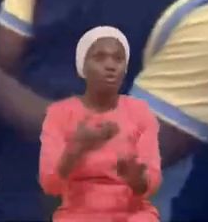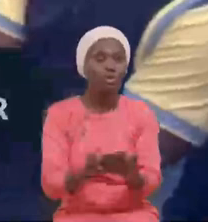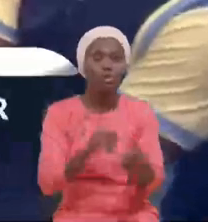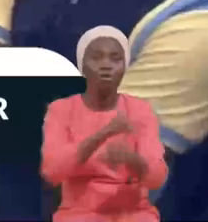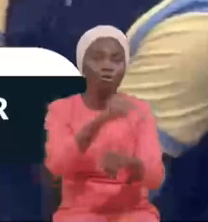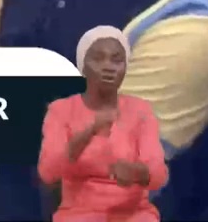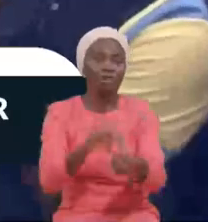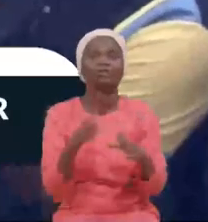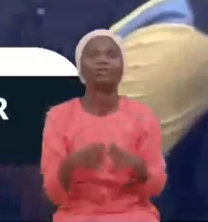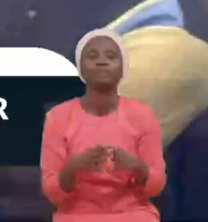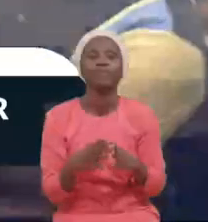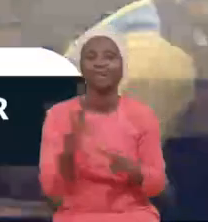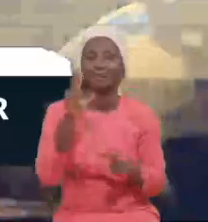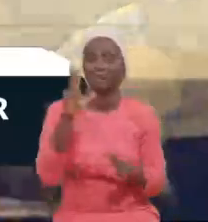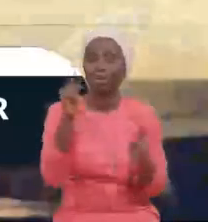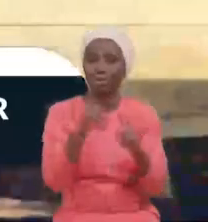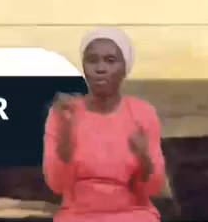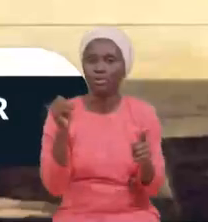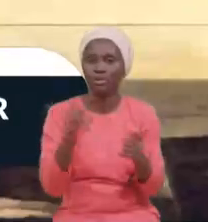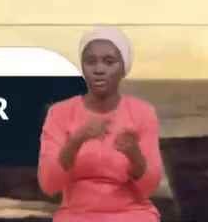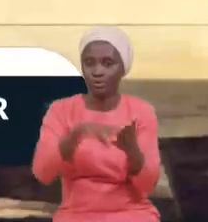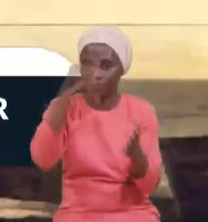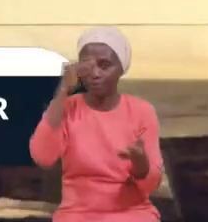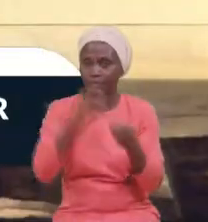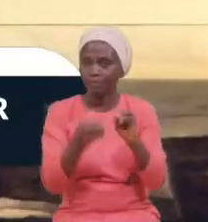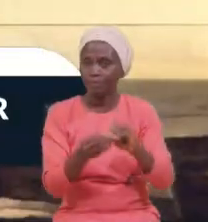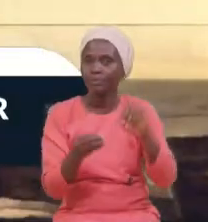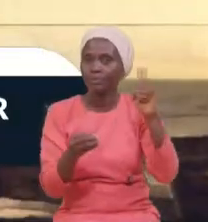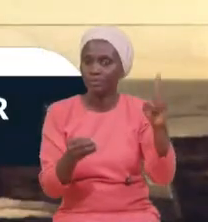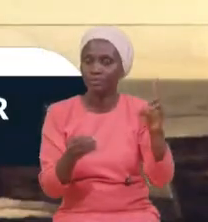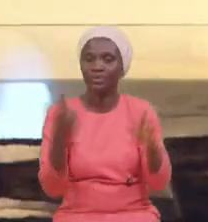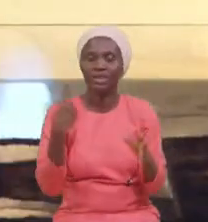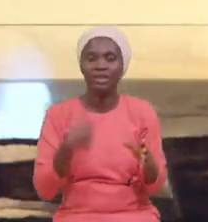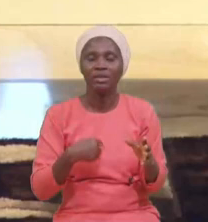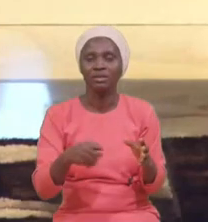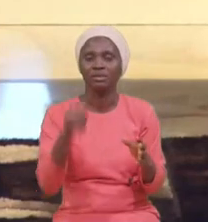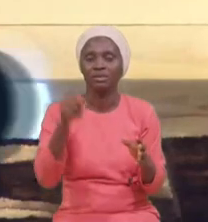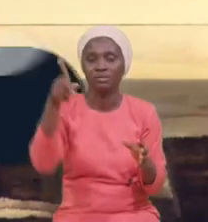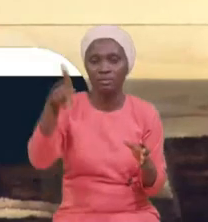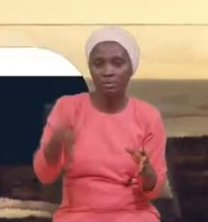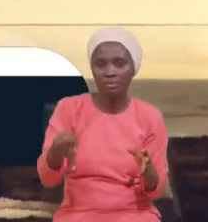témoignage d'un lépreux purifié à la nation entière. Nous allons voir trois points. Premier point.